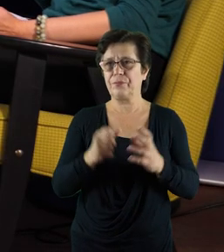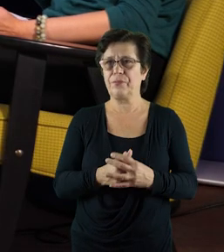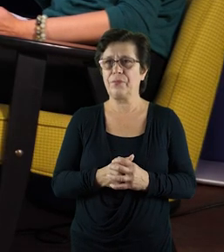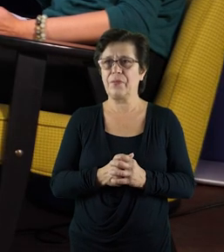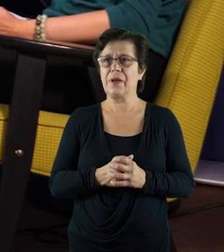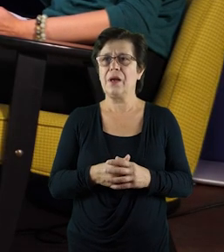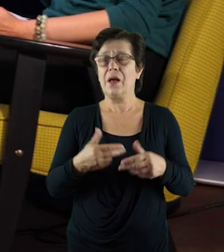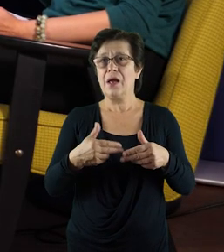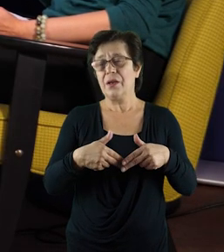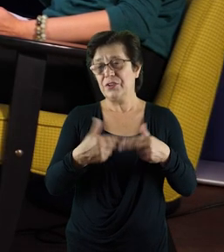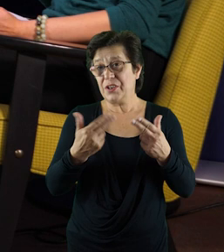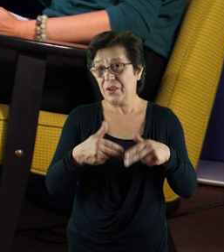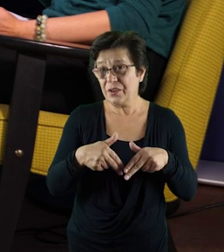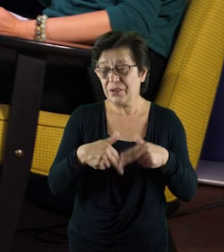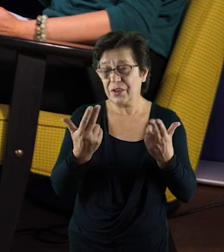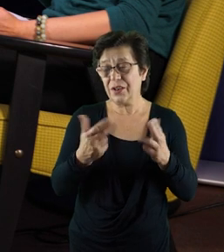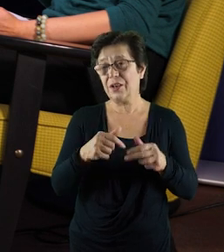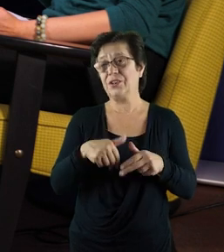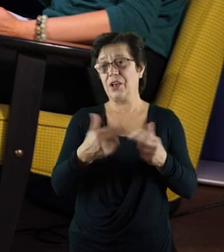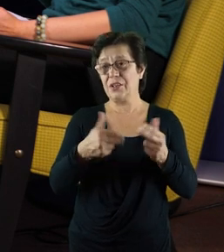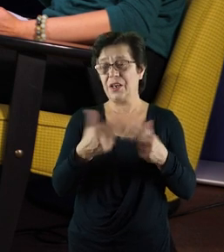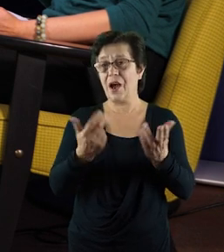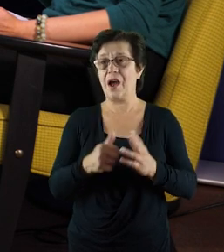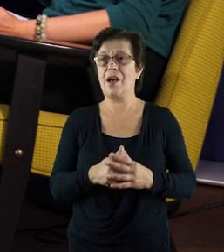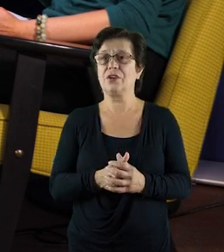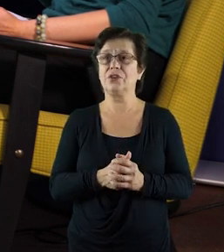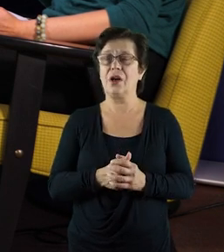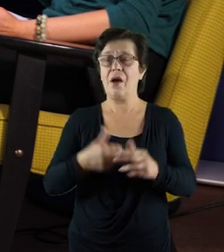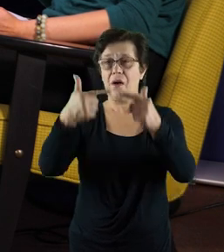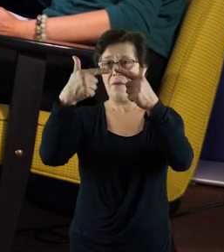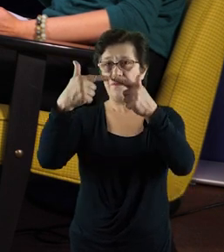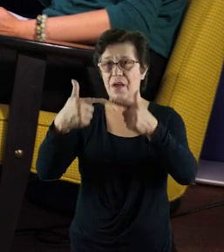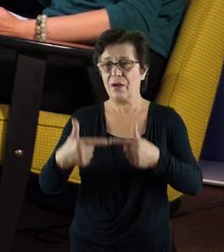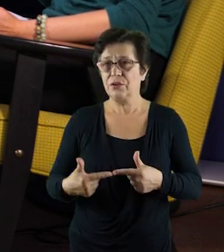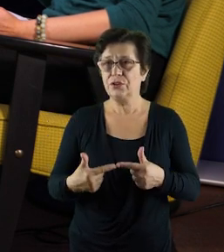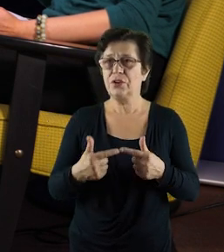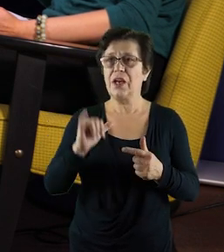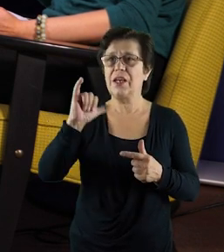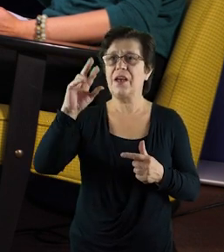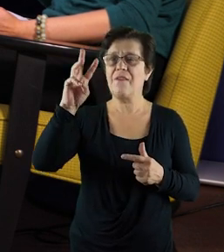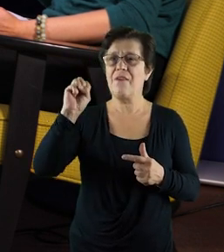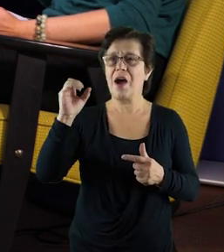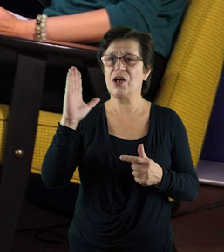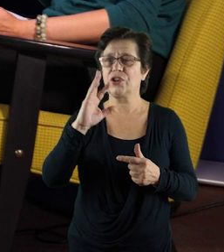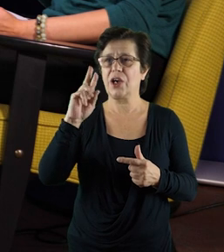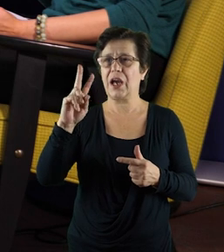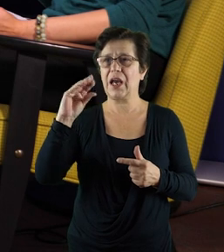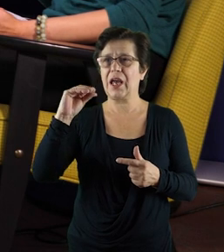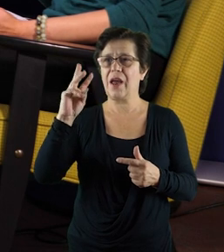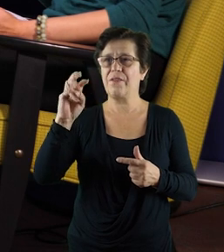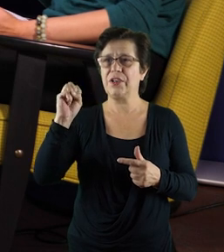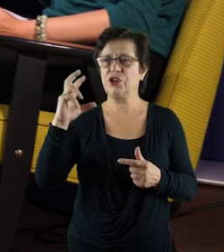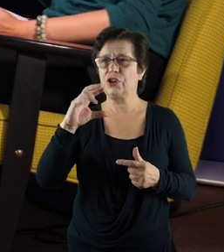Edytor dzienników, esejów, listów, przekładów poetyckich i wierszy Jarosława Iwaszkiewicza, Konstantego Jeleńskiego i